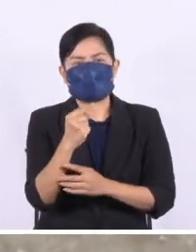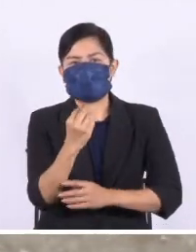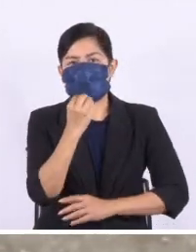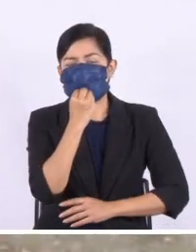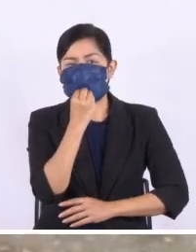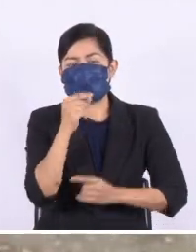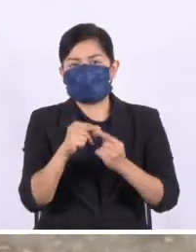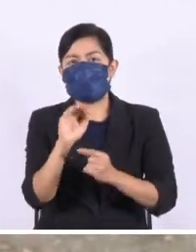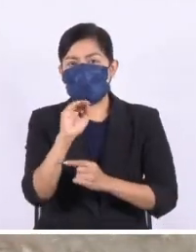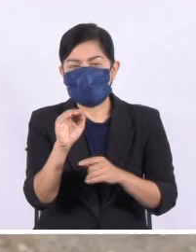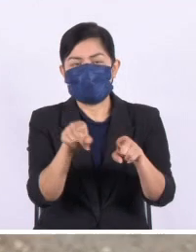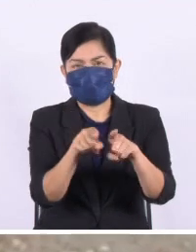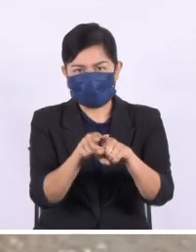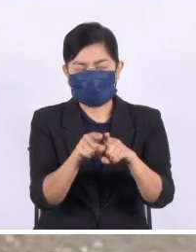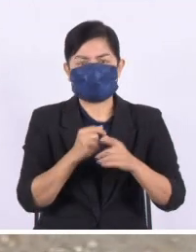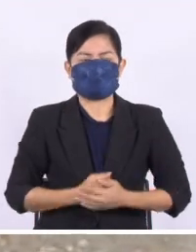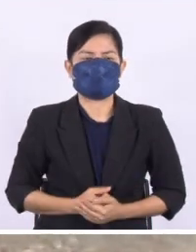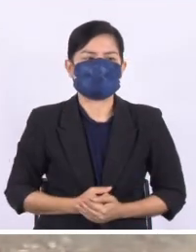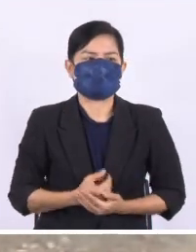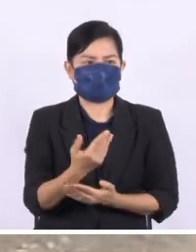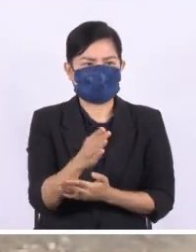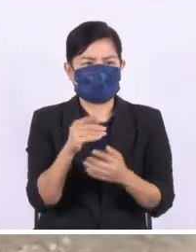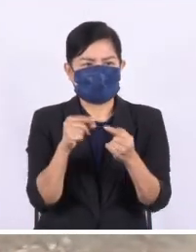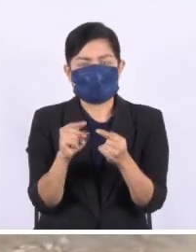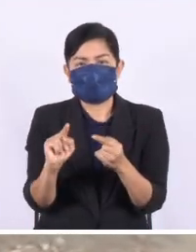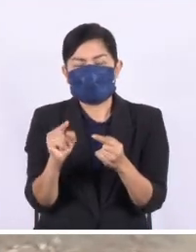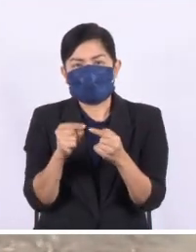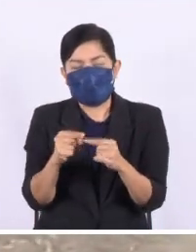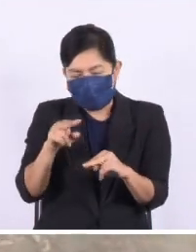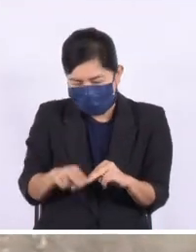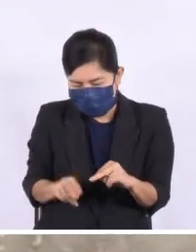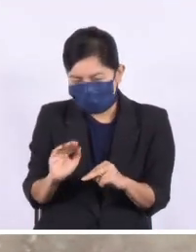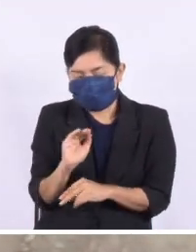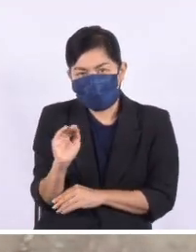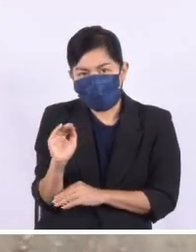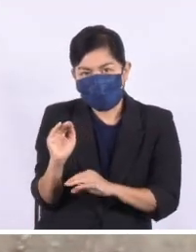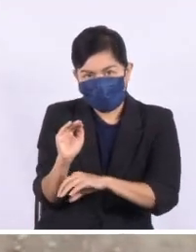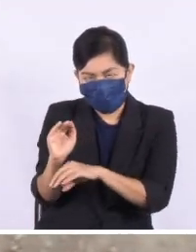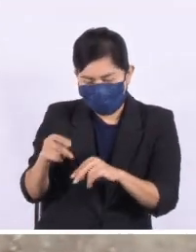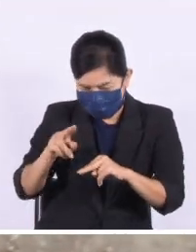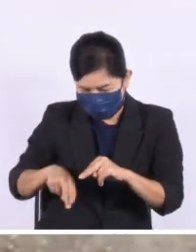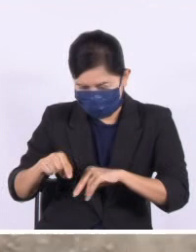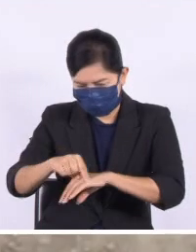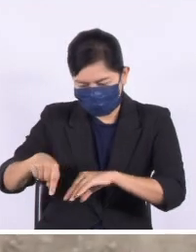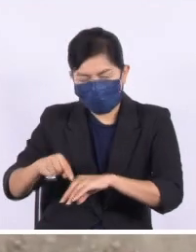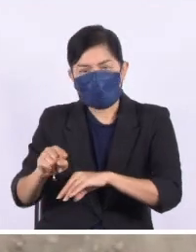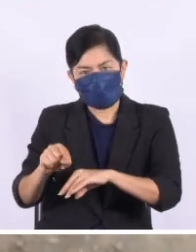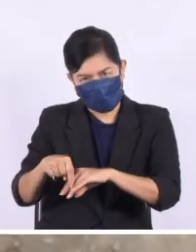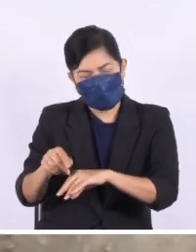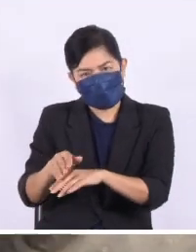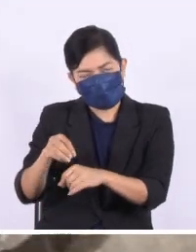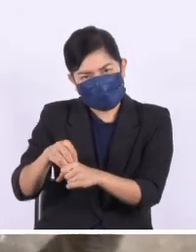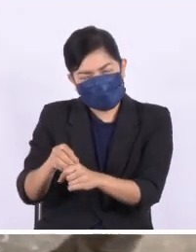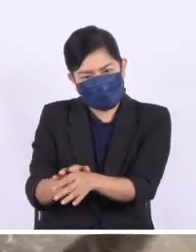ก่อนแล้วก็มากกไข่การนอนกกไข่เนี่ยแม่งูแม่งูจงอางอยากจะไปไหนไม่ได้นะครับหลายวัน